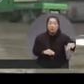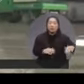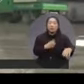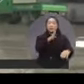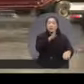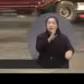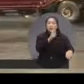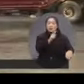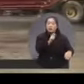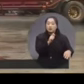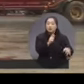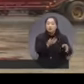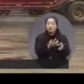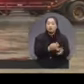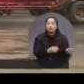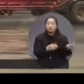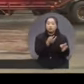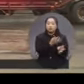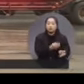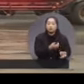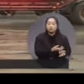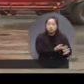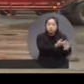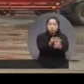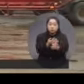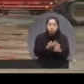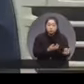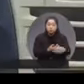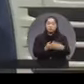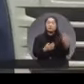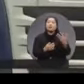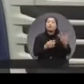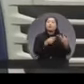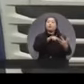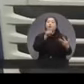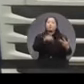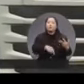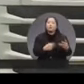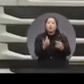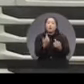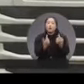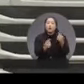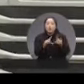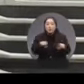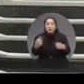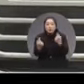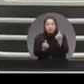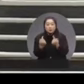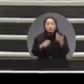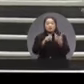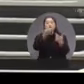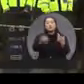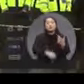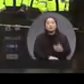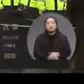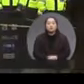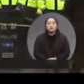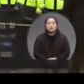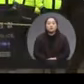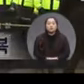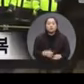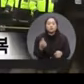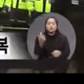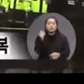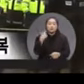나릅니다. 이렇게 BCT로 출하된 양이 8천여 톤, 평소 대비 60%에 해당하는 물량입니다.